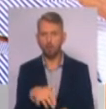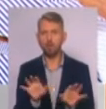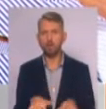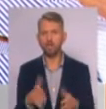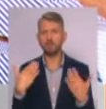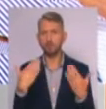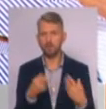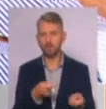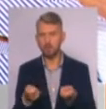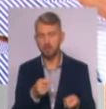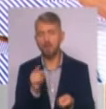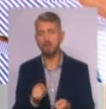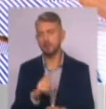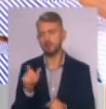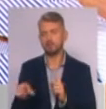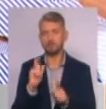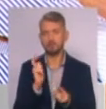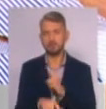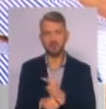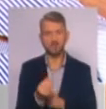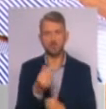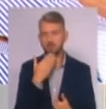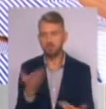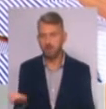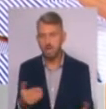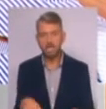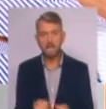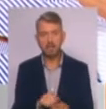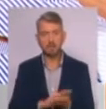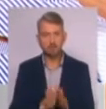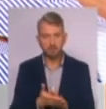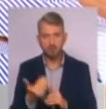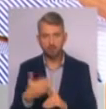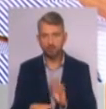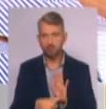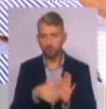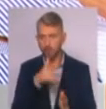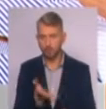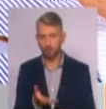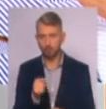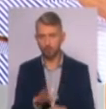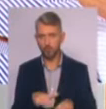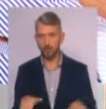Святошинської адміністрації, він там відповідь, немає фінансування. Такий стан вже 6-й